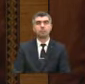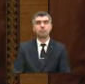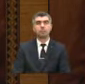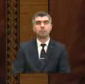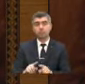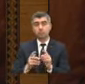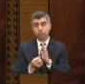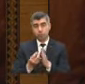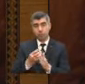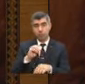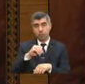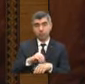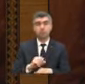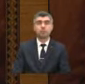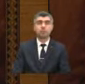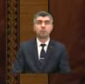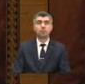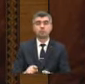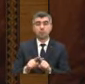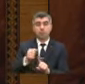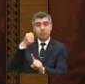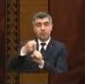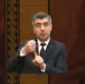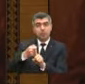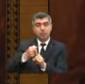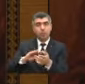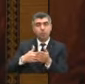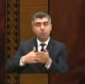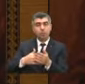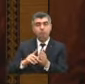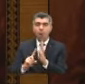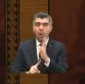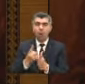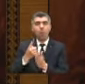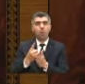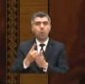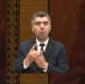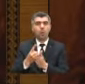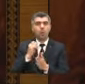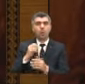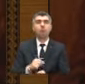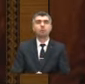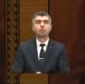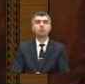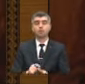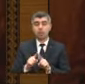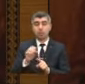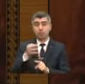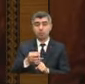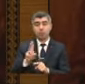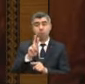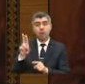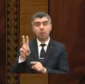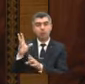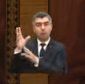مجددين على أن الأمر يتعلق بورش تاريخي بكل المقاييس، باعتبار العناية